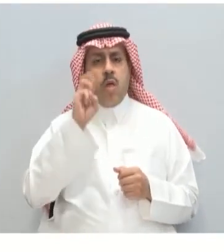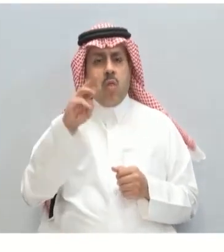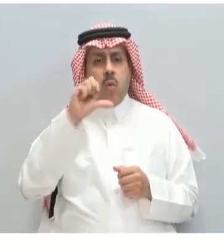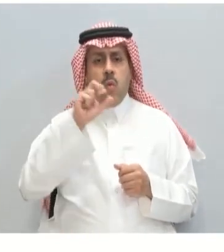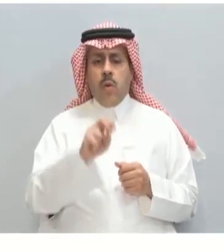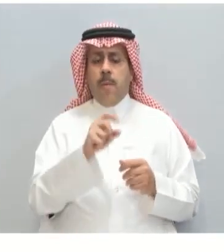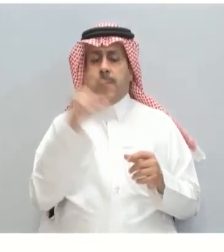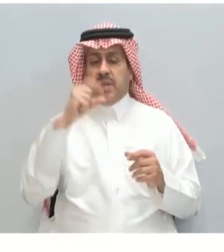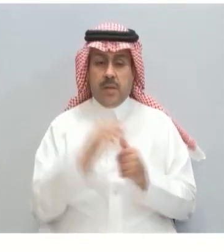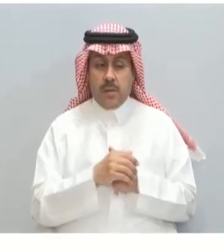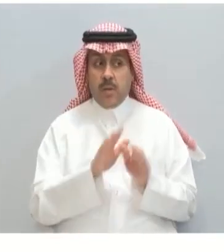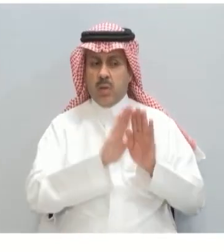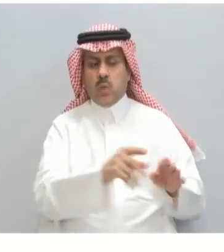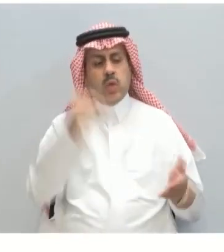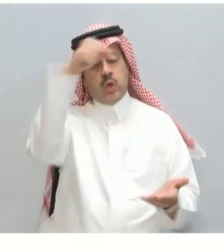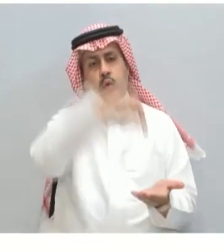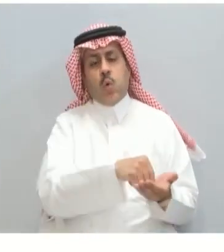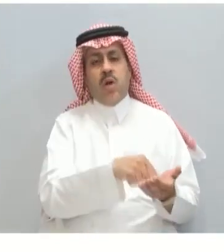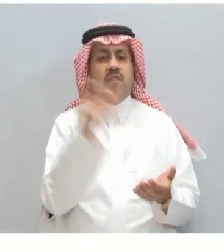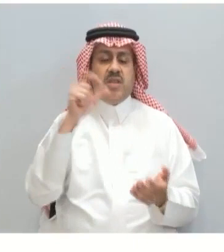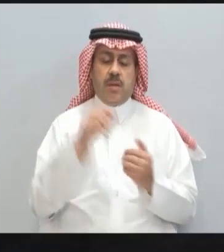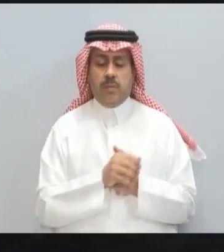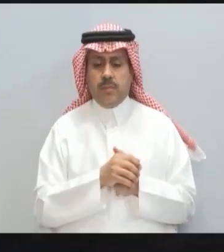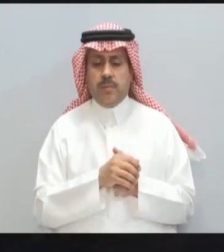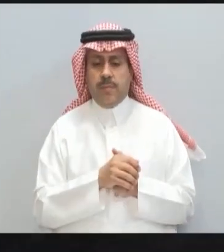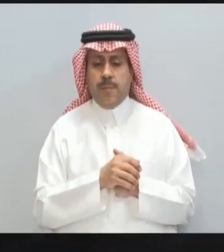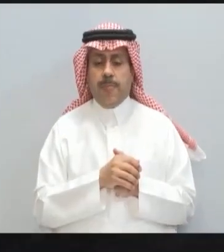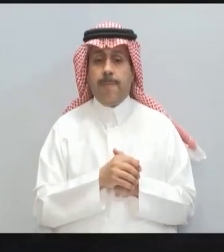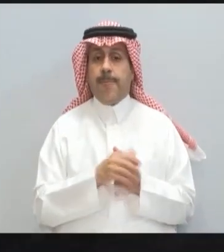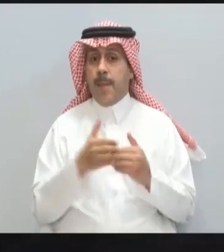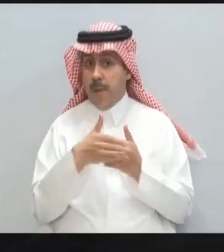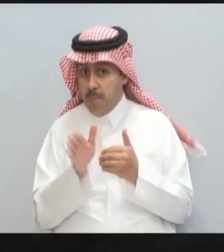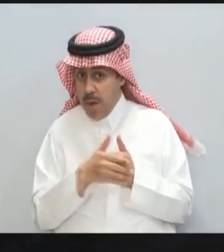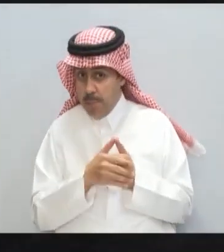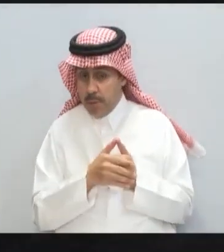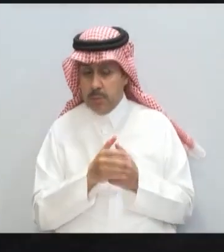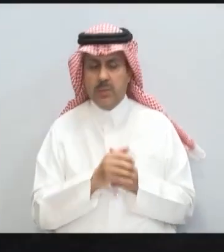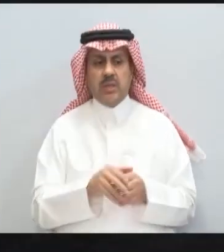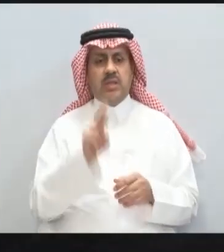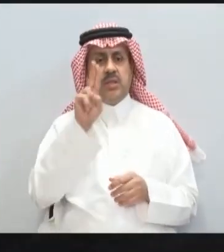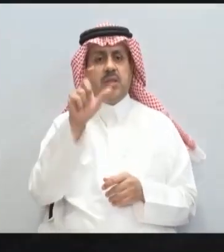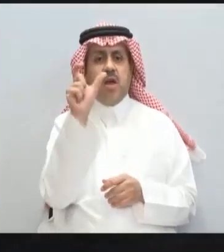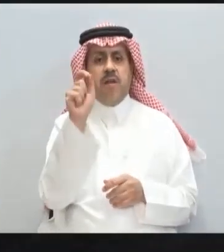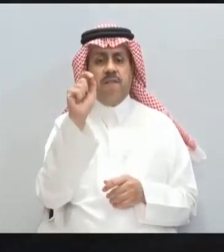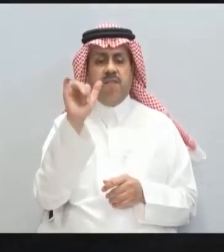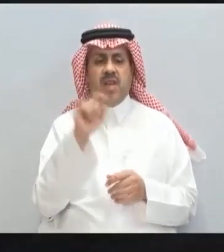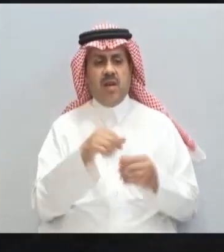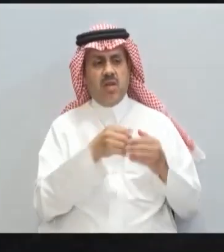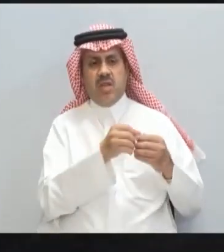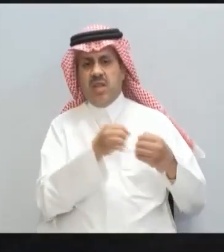وقد يصده ذلك عن الدخول في الاسلام اذا هذا من باب التنفير ان منكم منفرين فهذا